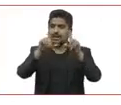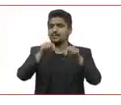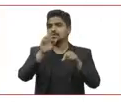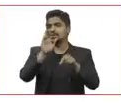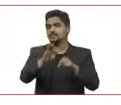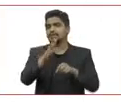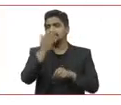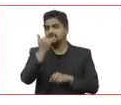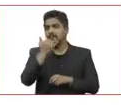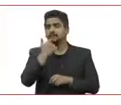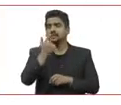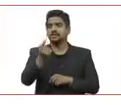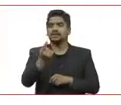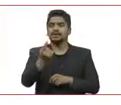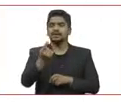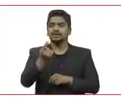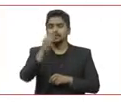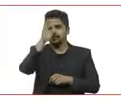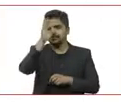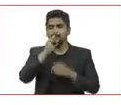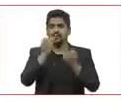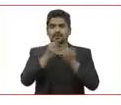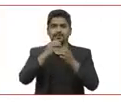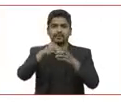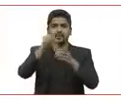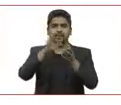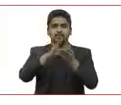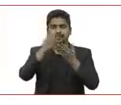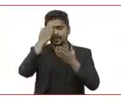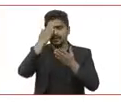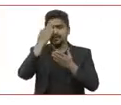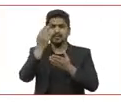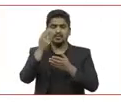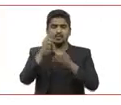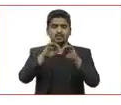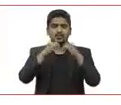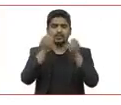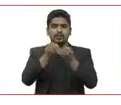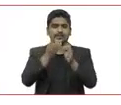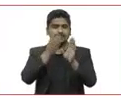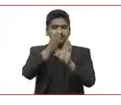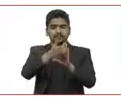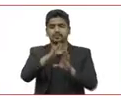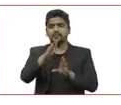छ। किनभनेदेखि विशेषतः बाहिरबाट सङ्क्रमित भएर समुदायमा